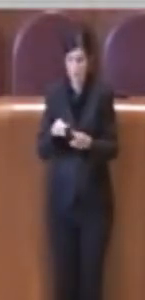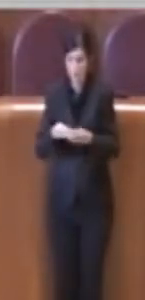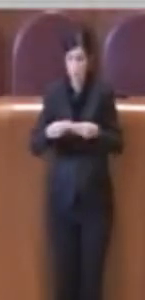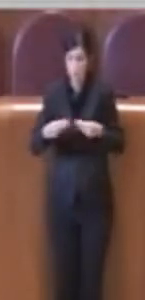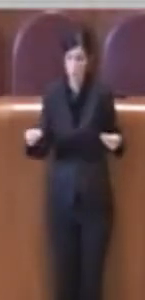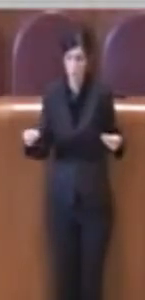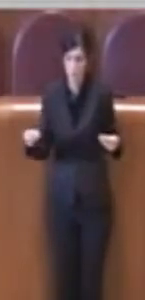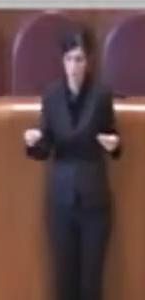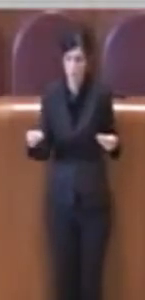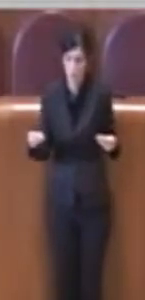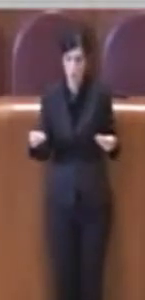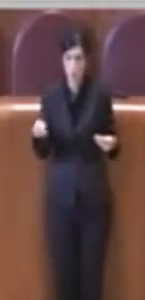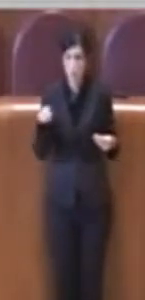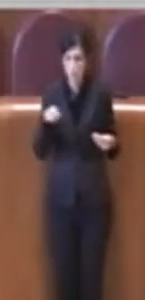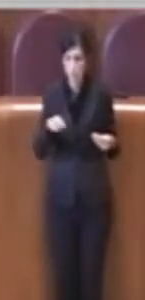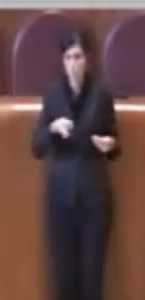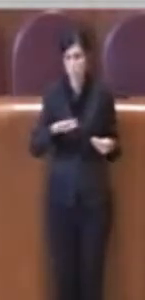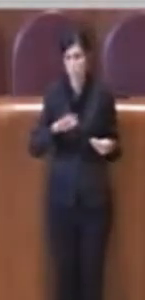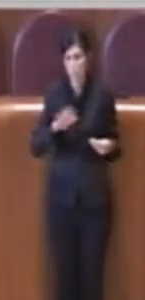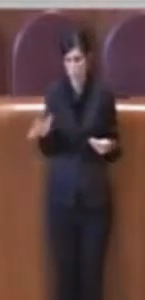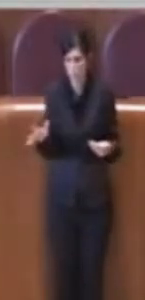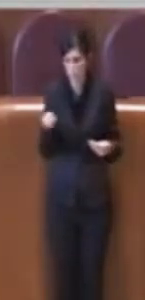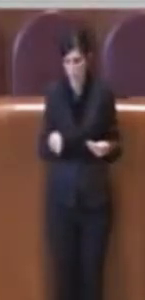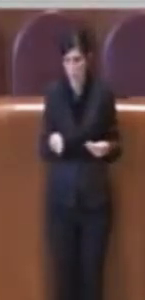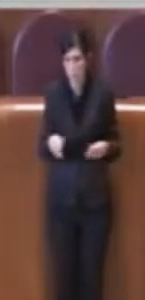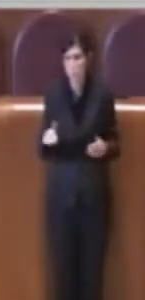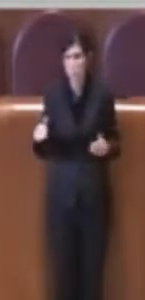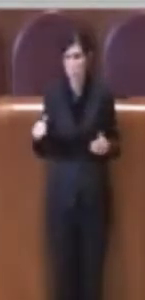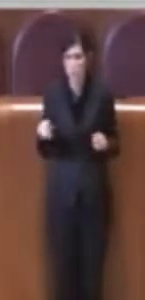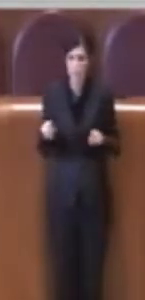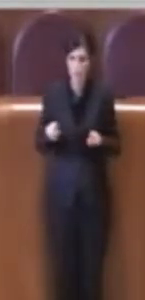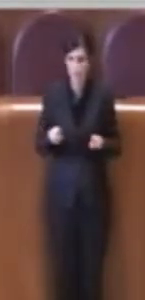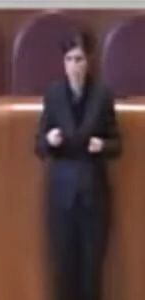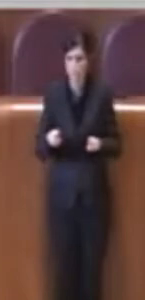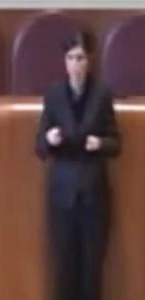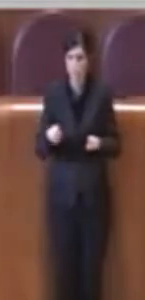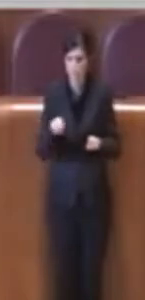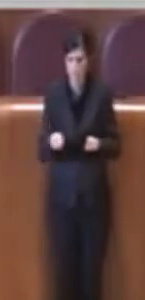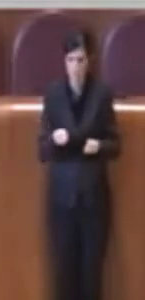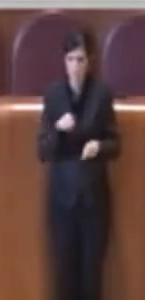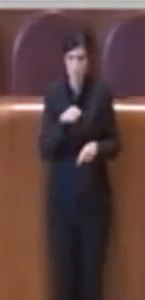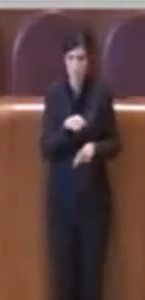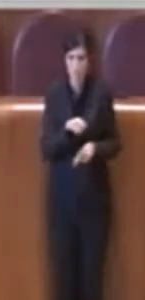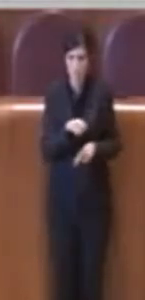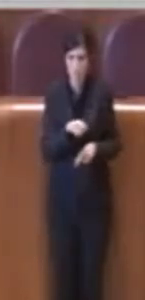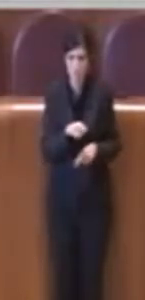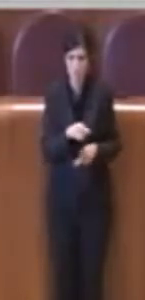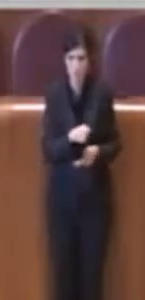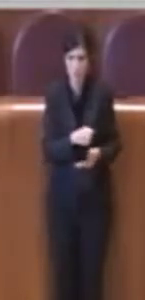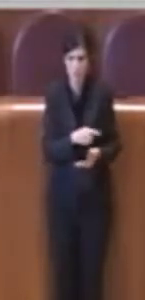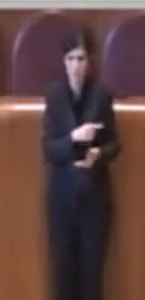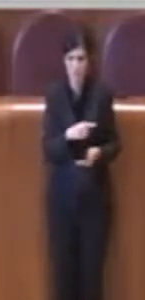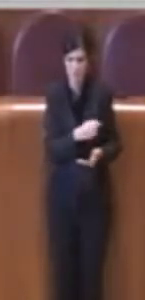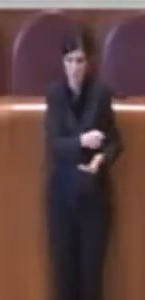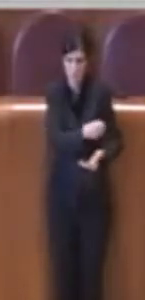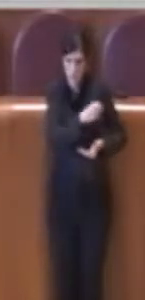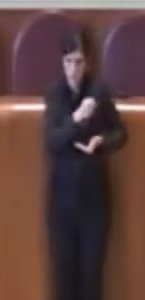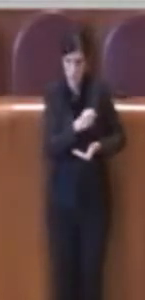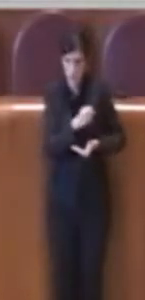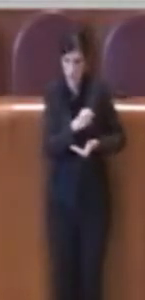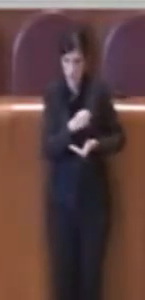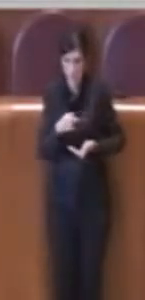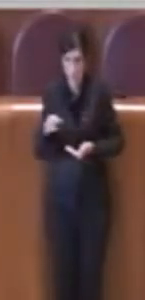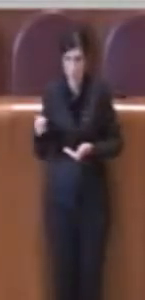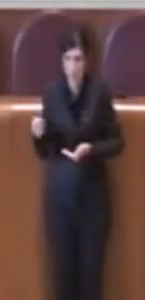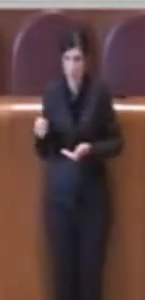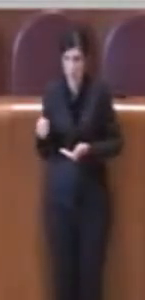strumento ulteriore, parallelo. Detrazioni ed esenzioni per le nuove attività produttive o in crisi.